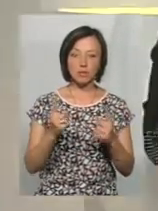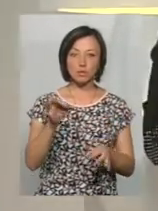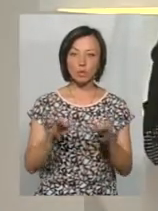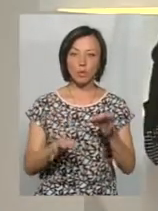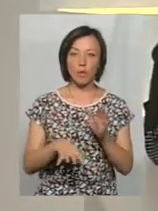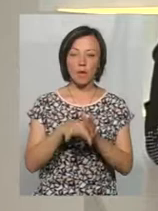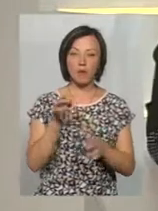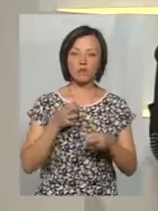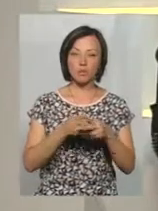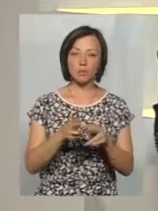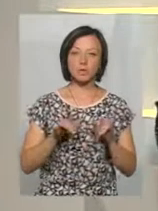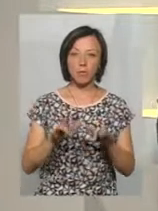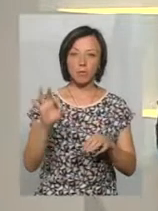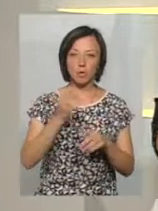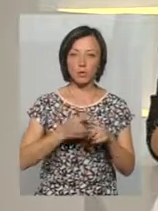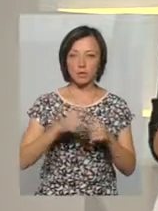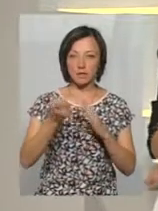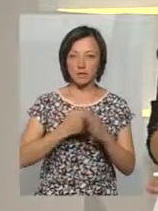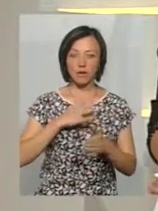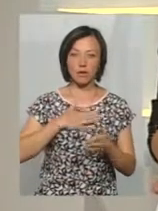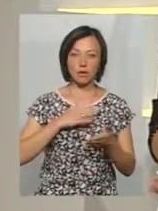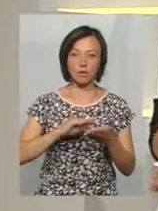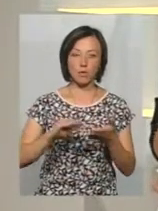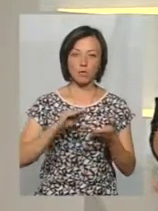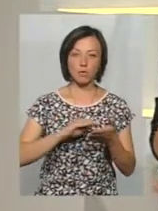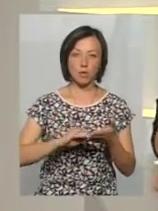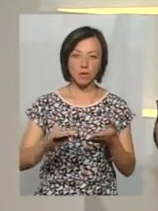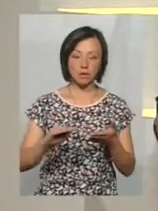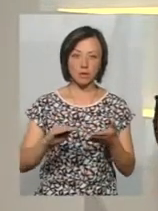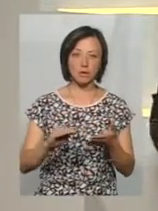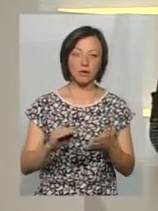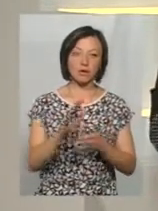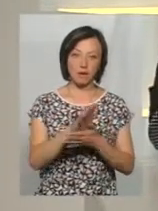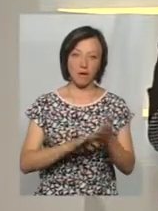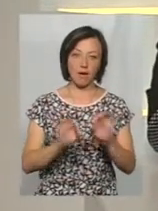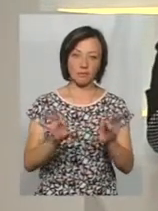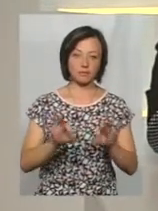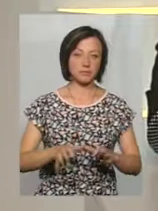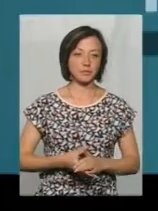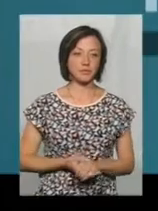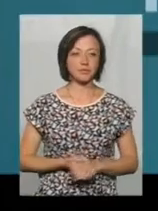обирали запобіжний захід. Про це дізнавалася моя колега Дарина Денисенко. Про це далі у сюжеті.